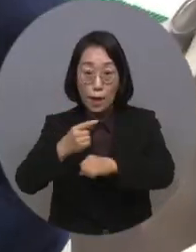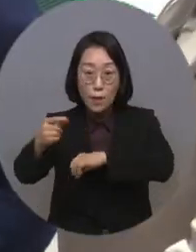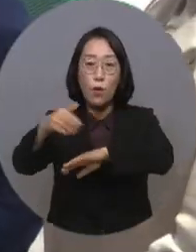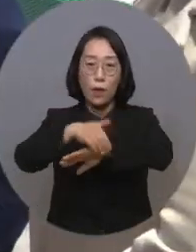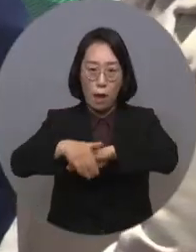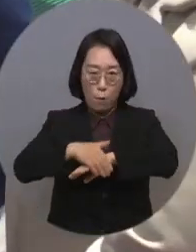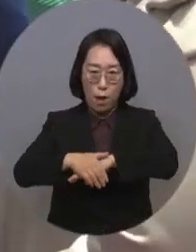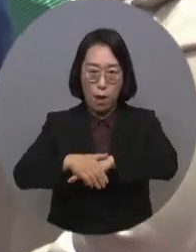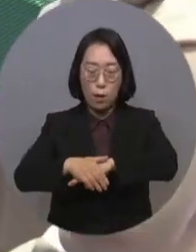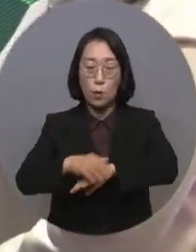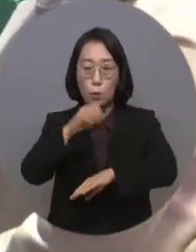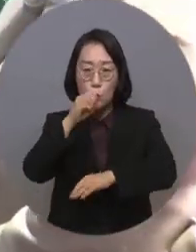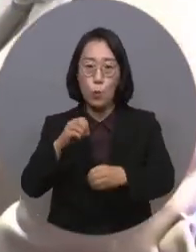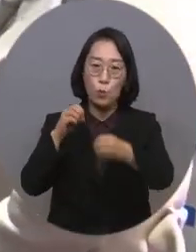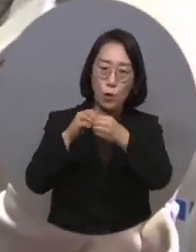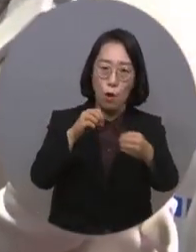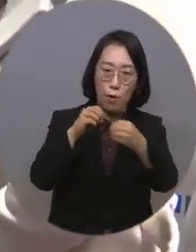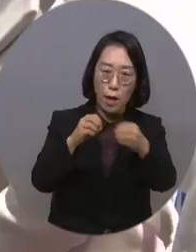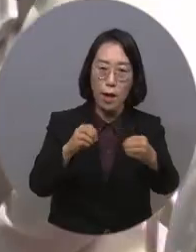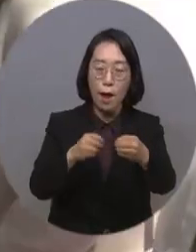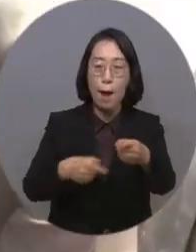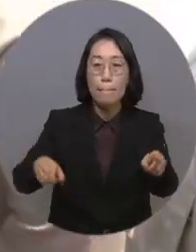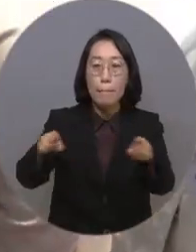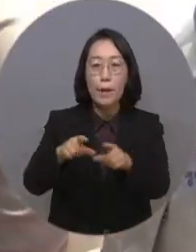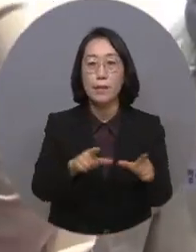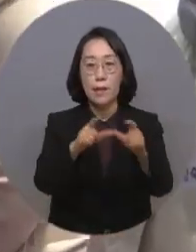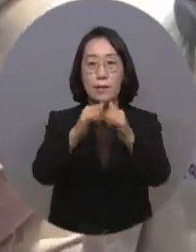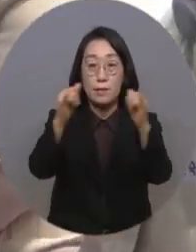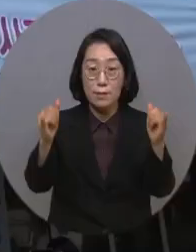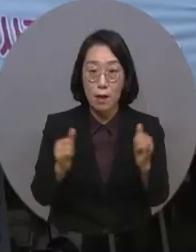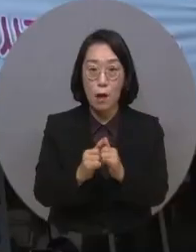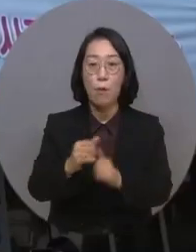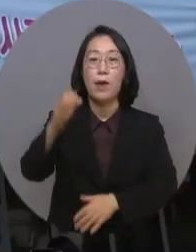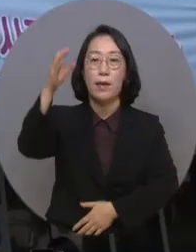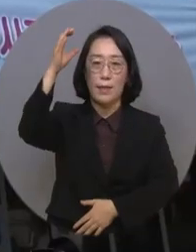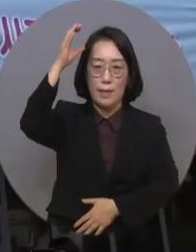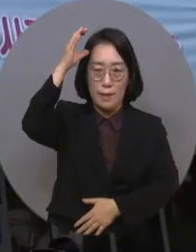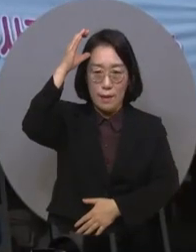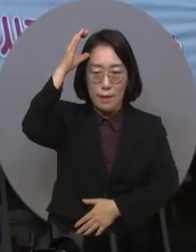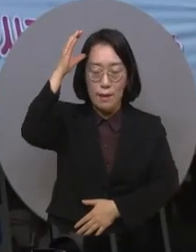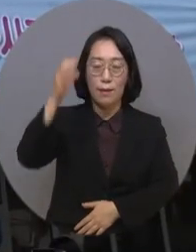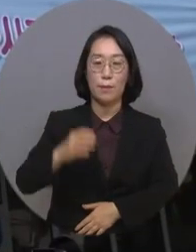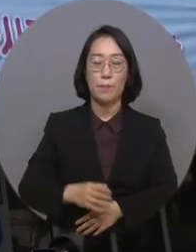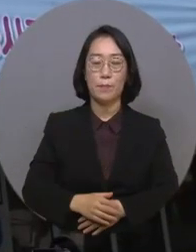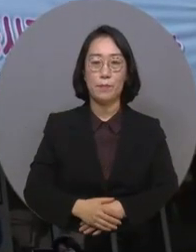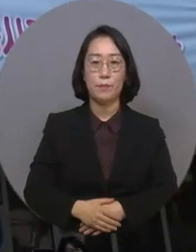봉사자들의 선한 영향력이 만들어갈 더불어 사는 지역 사회가 기대됩니다 복지tv 뉴스 황영재입니다